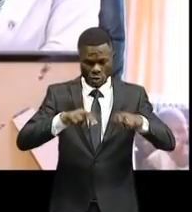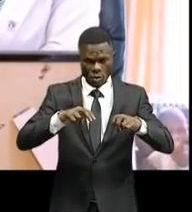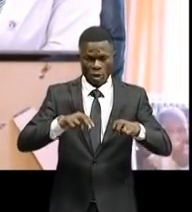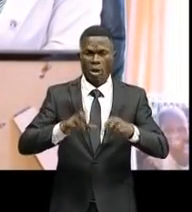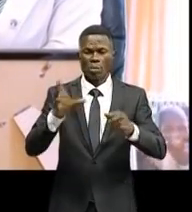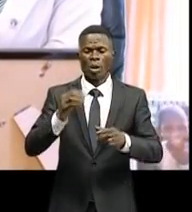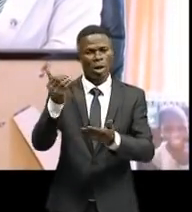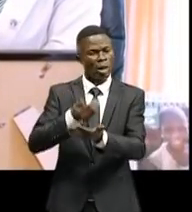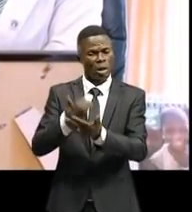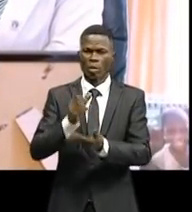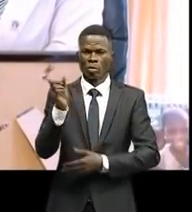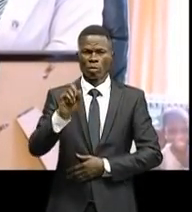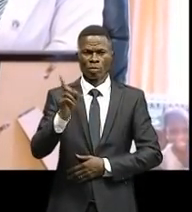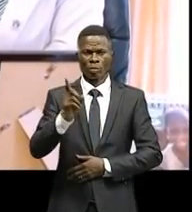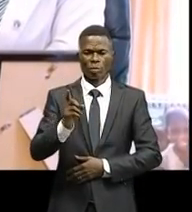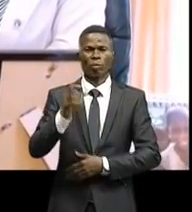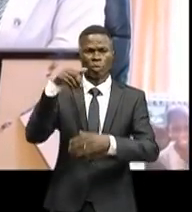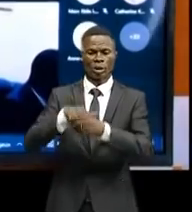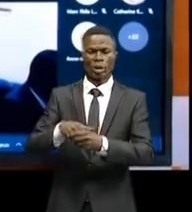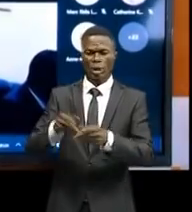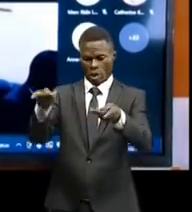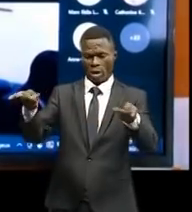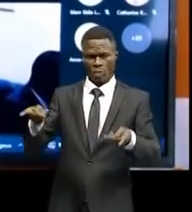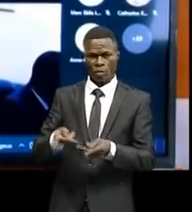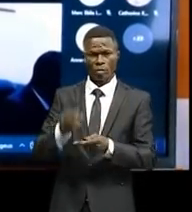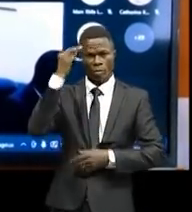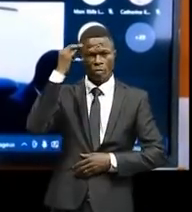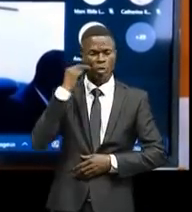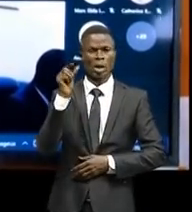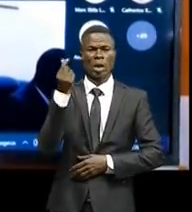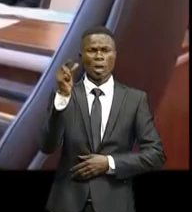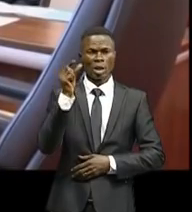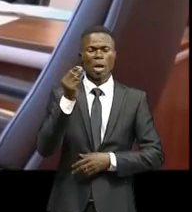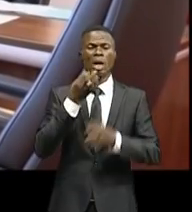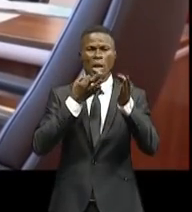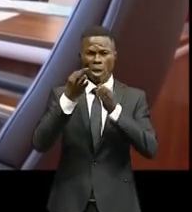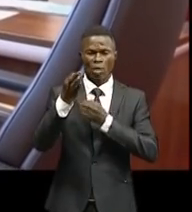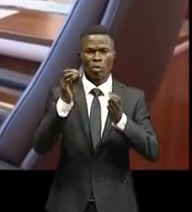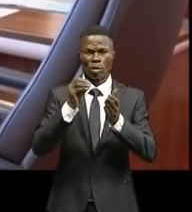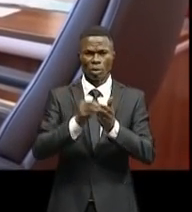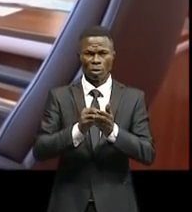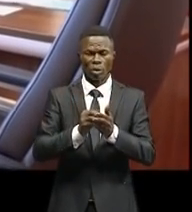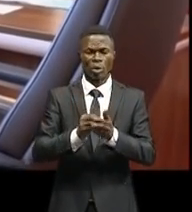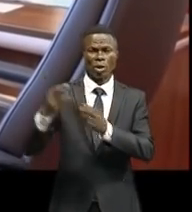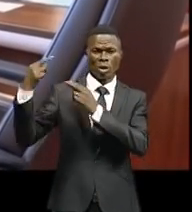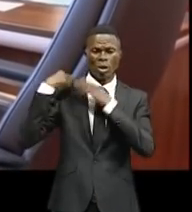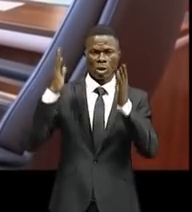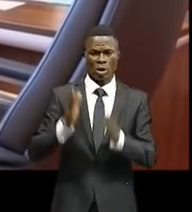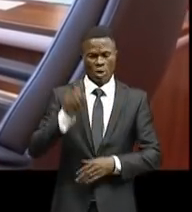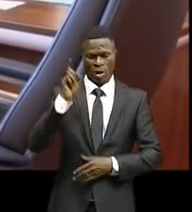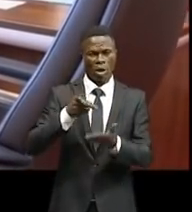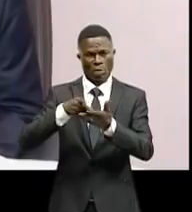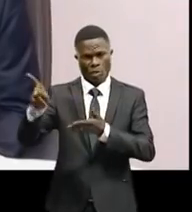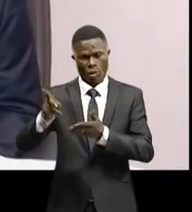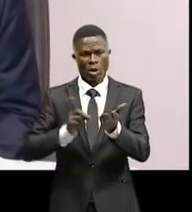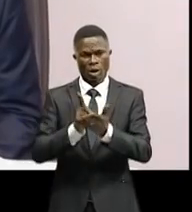ceux d'exploitation à l'intérieur de son périmètre, la ministre des Mines a souligné que les titulaires étaient tenus de payer